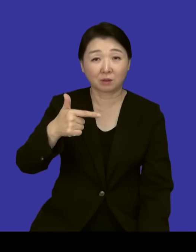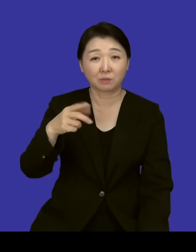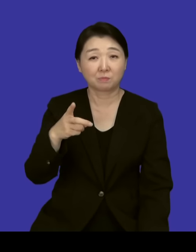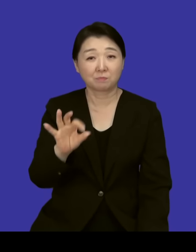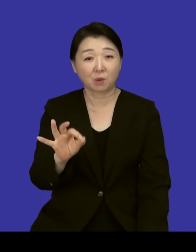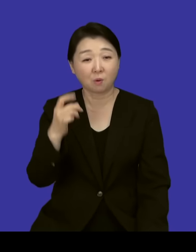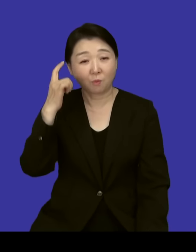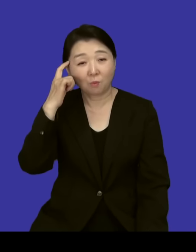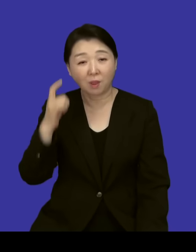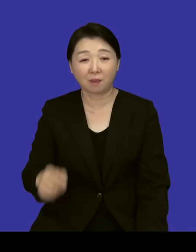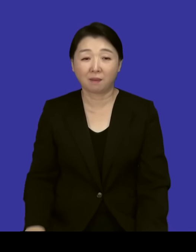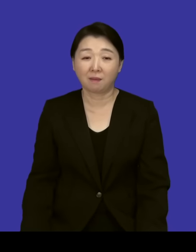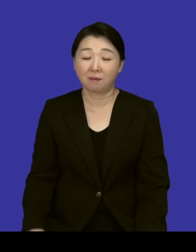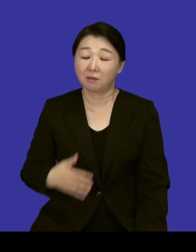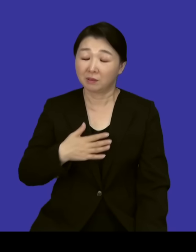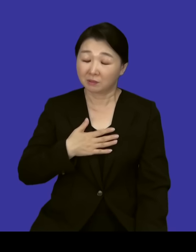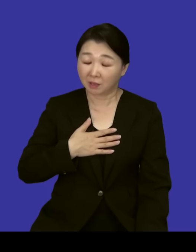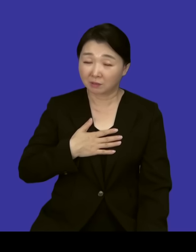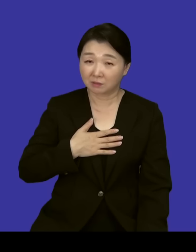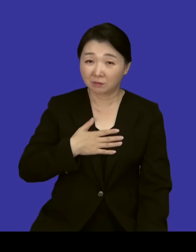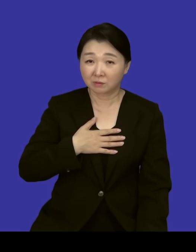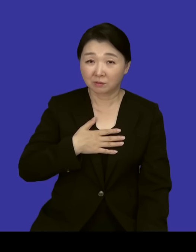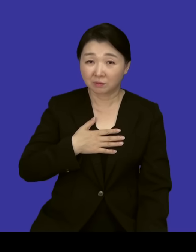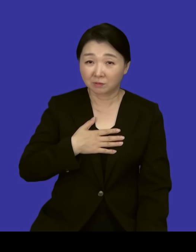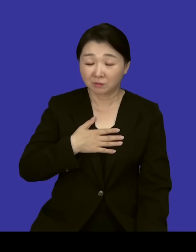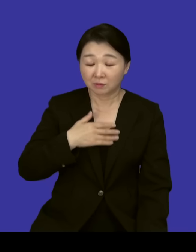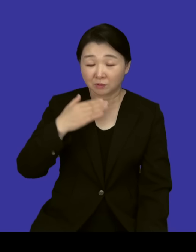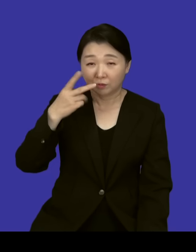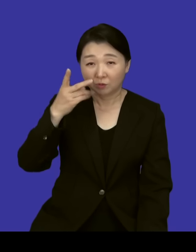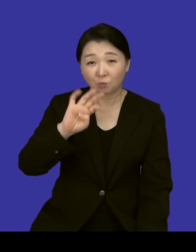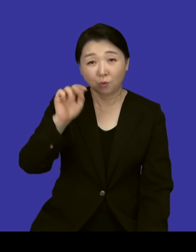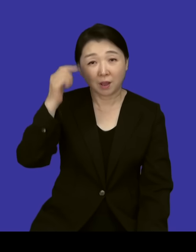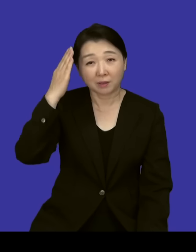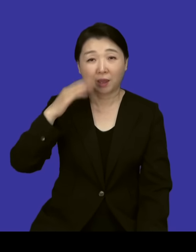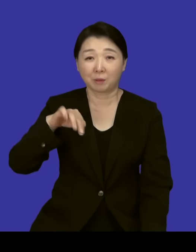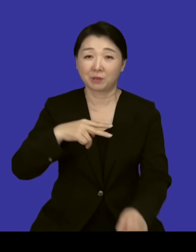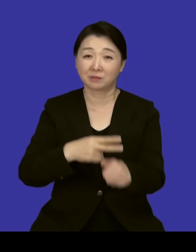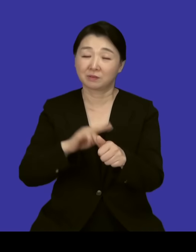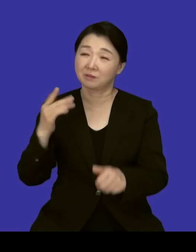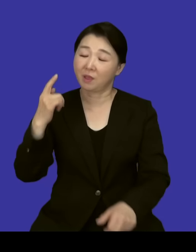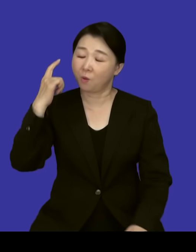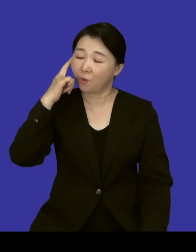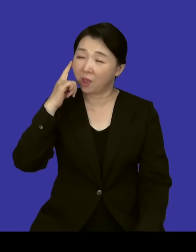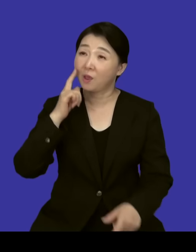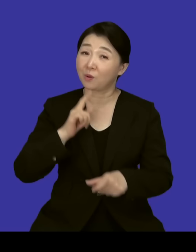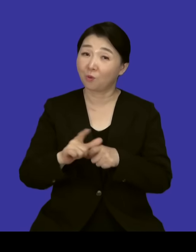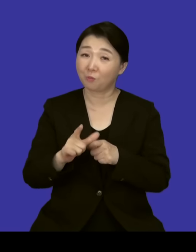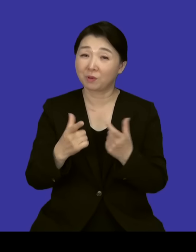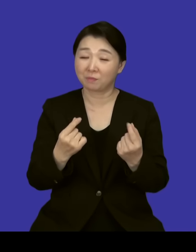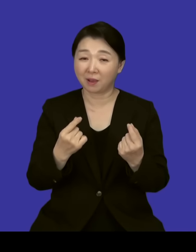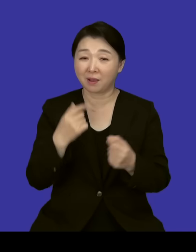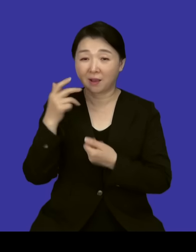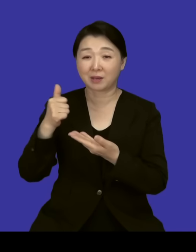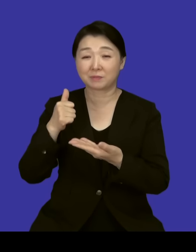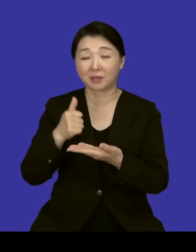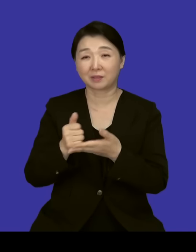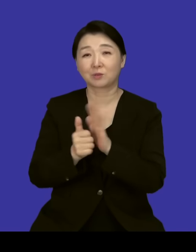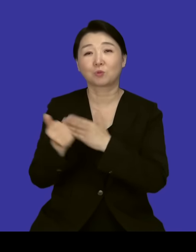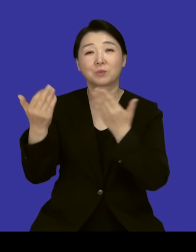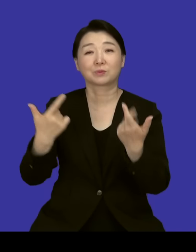왜 나는 동학개미의 스승이 됐을까? 예. 예, 거기서 고민을 하다가 하나님이 저한테 소명을